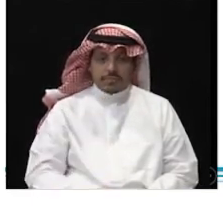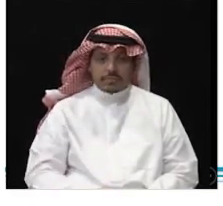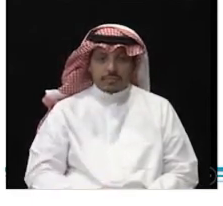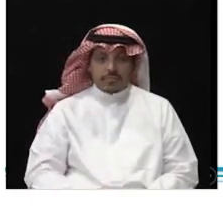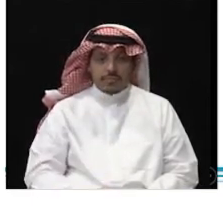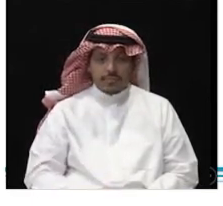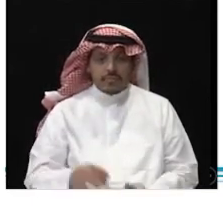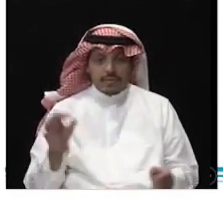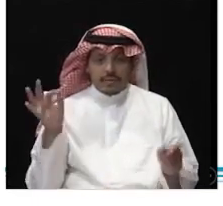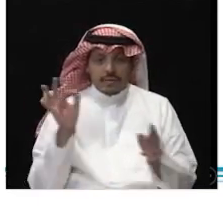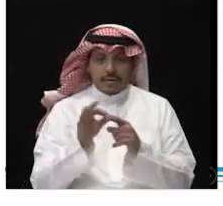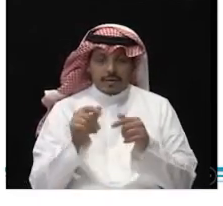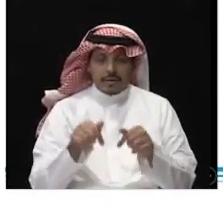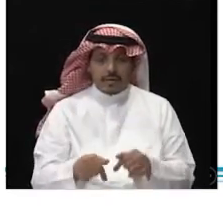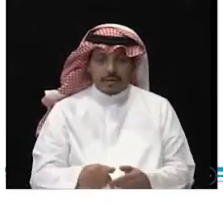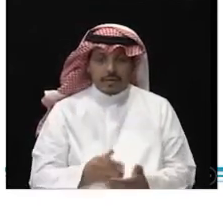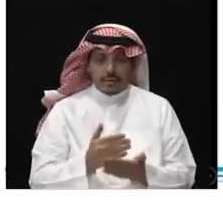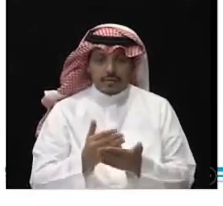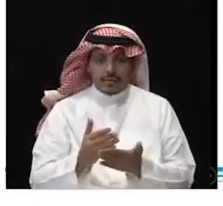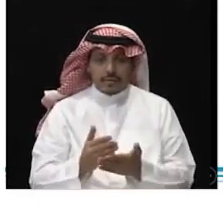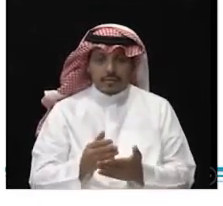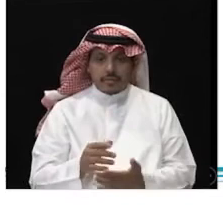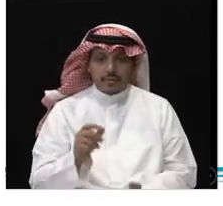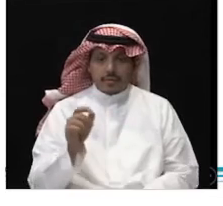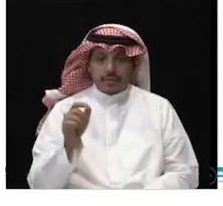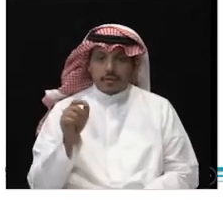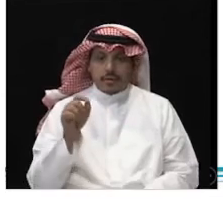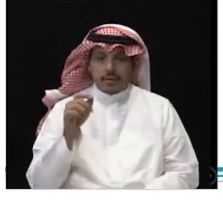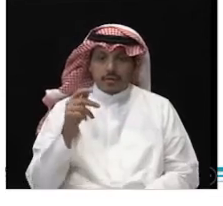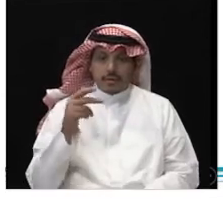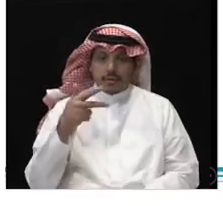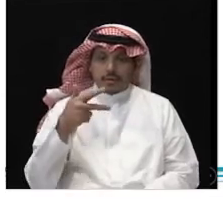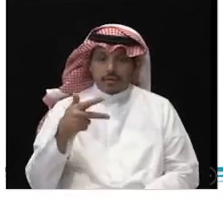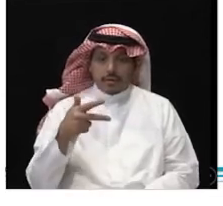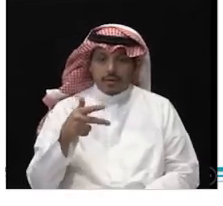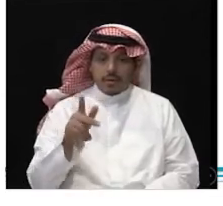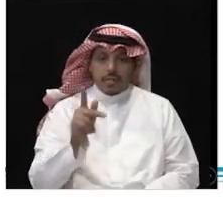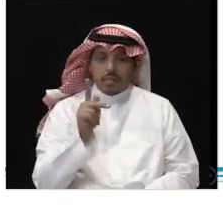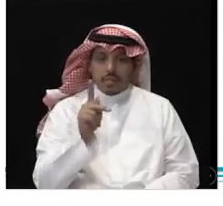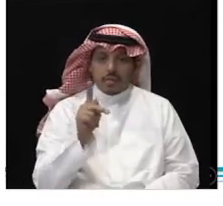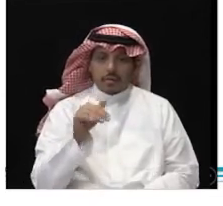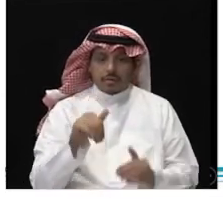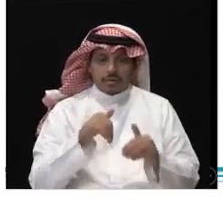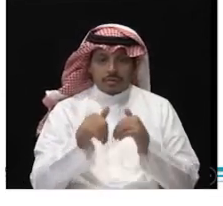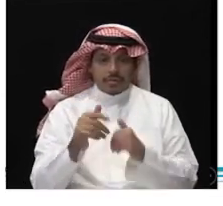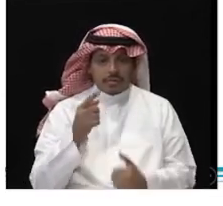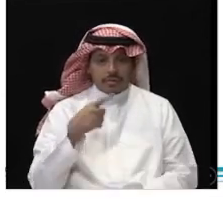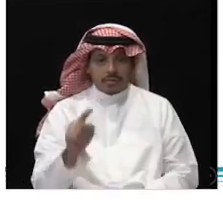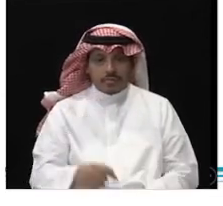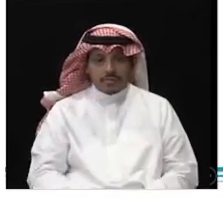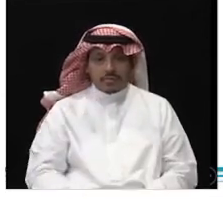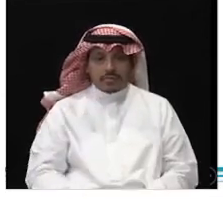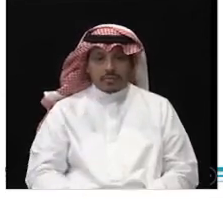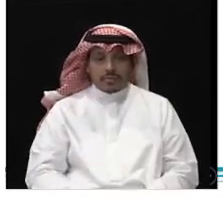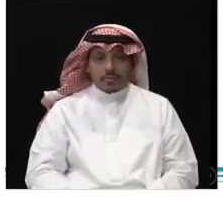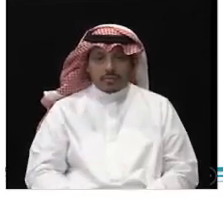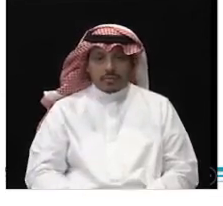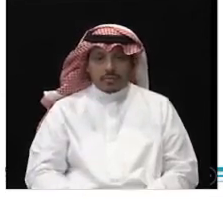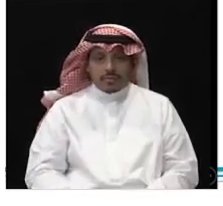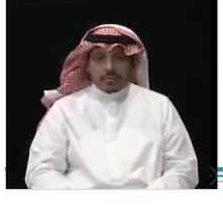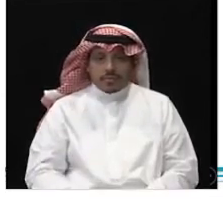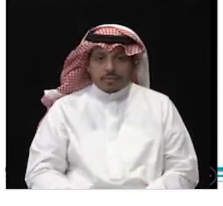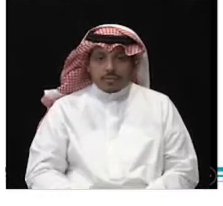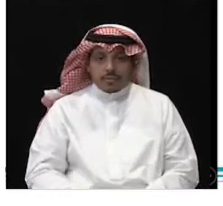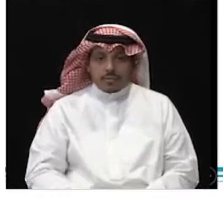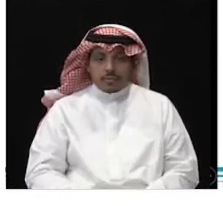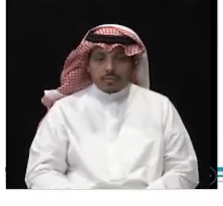الهدف الرابع من أهداف درس هذا اليوم هي كتابة حرفي الغاء والظاء بشكل صحيح وعلى السطر.